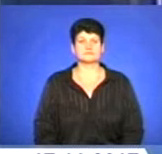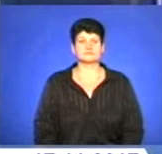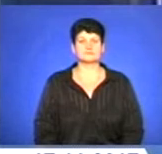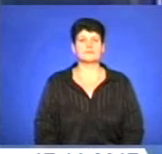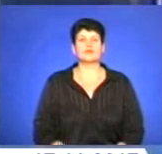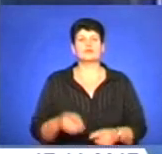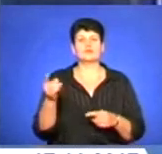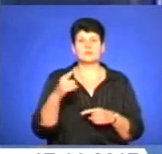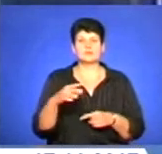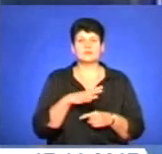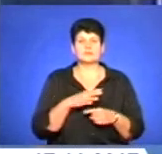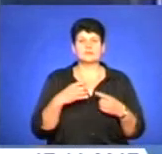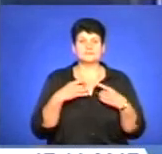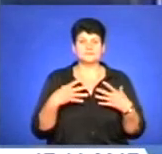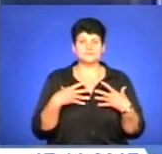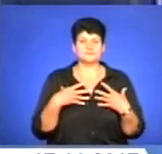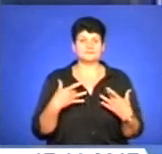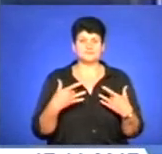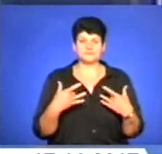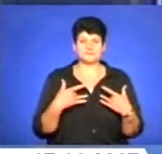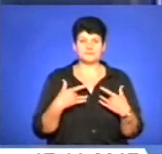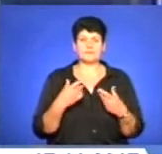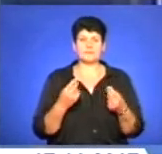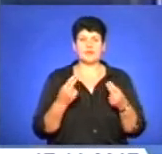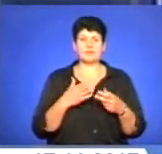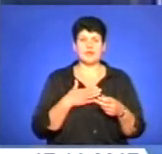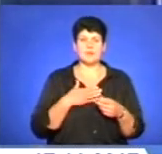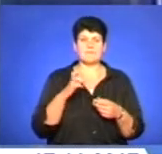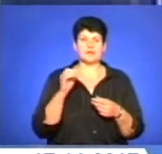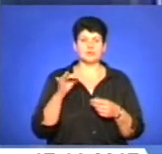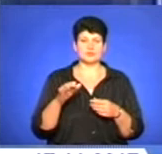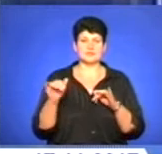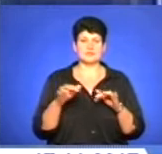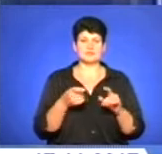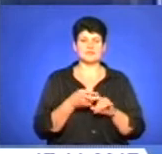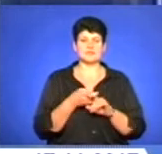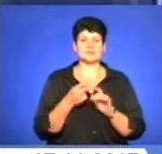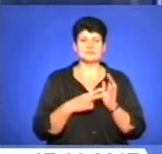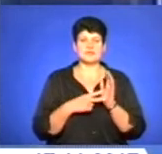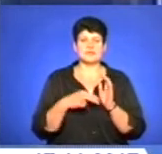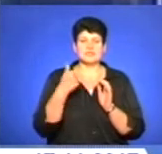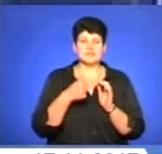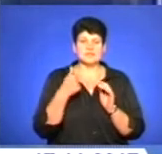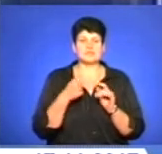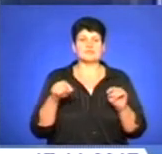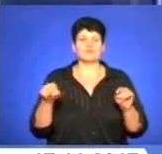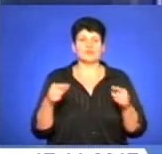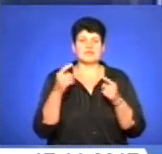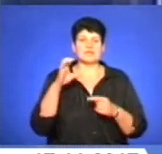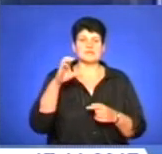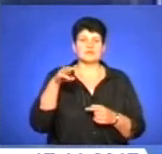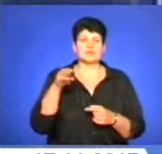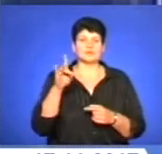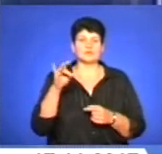У Тернополі відбулася урочиста академія «Грай, моя бандуру». Захід присвячений 60-й річниці створення Струсівської заслуженої капели